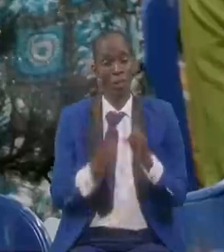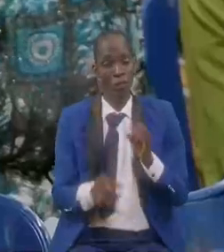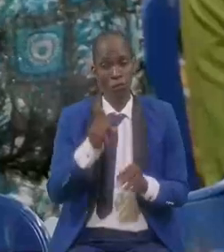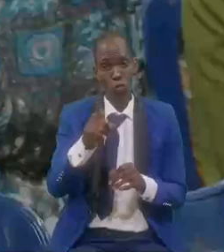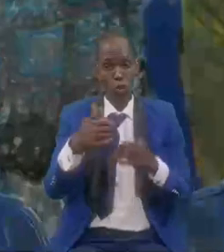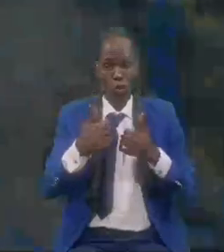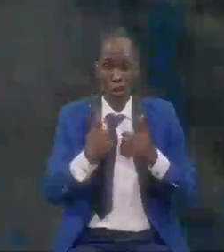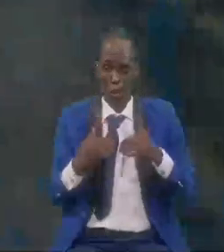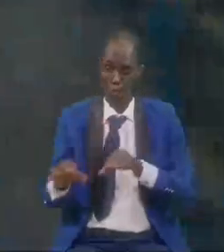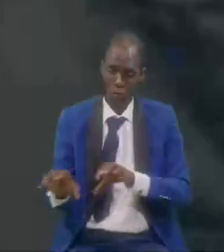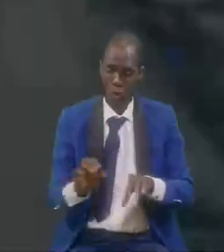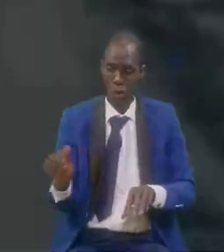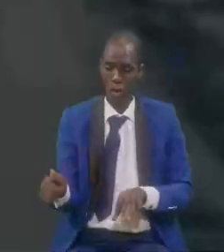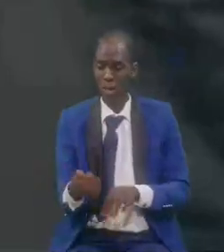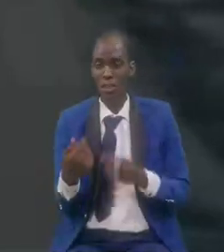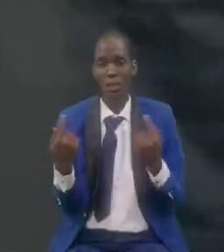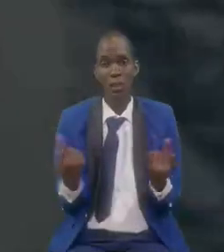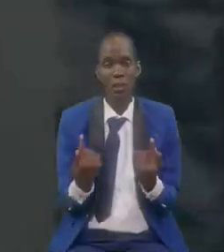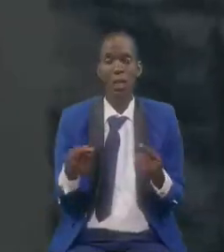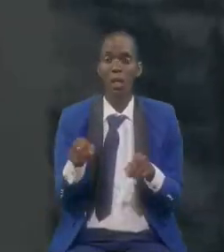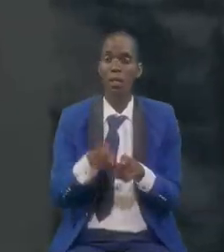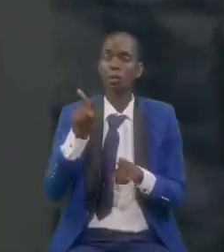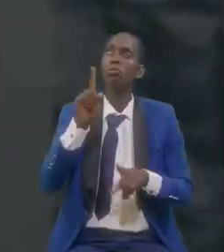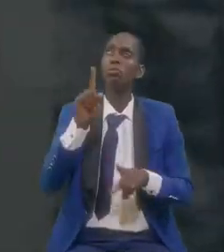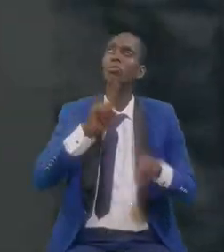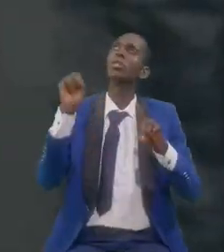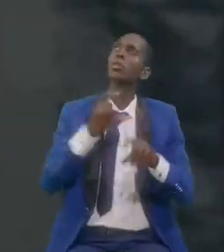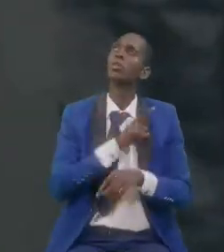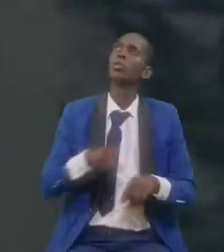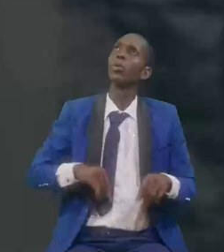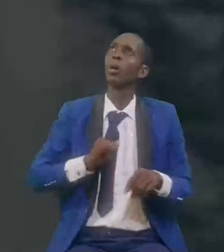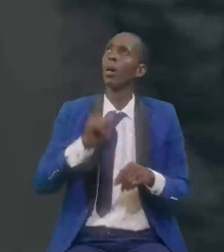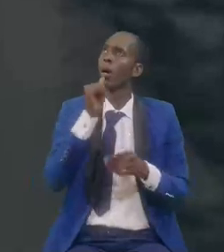S'il a commis des péchés, comme tu dis, oui Seigneur, j'entends,